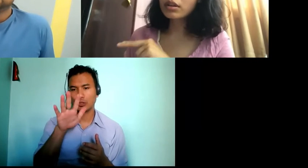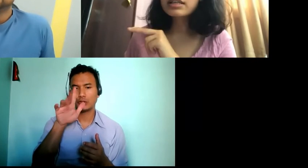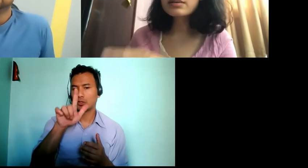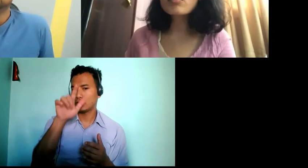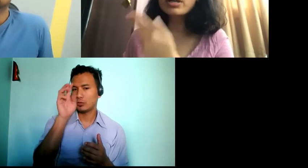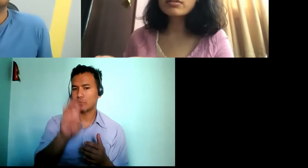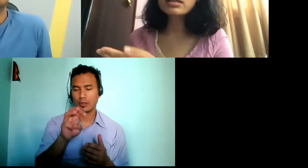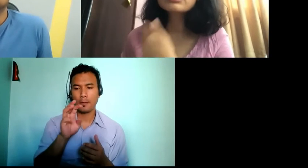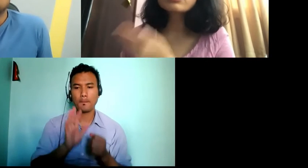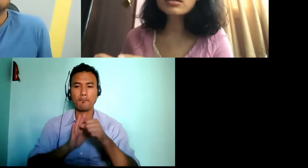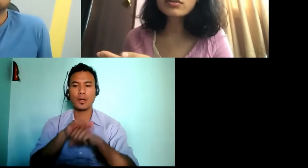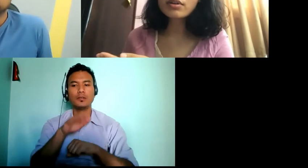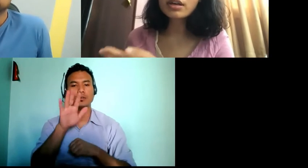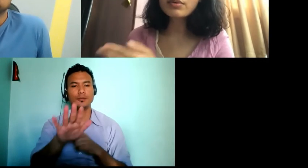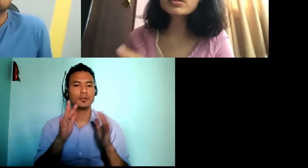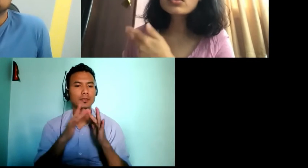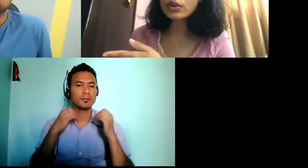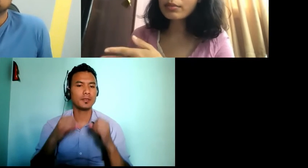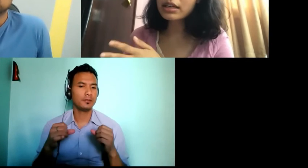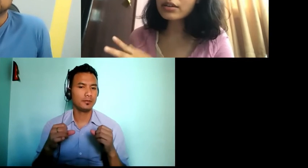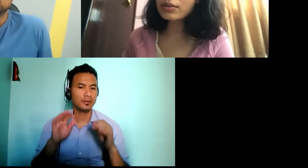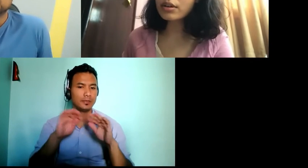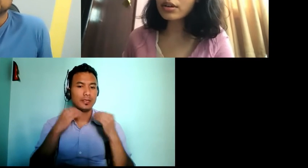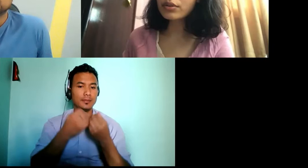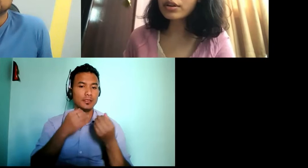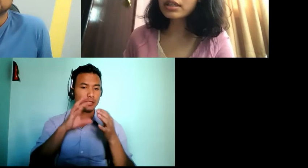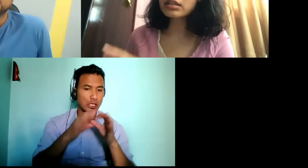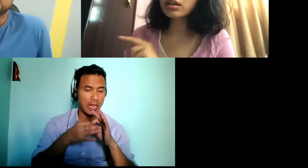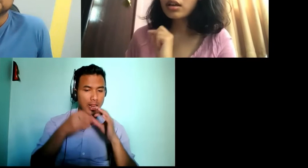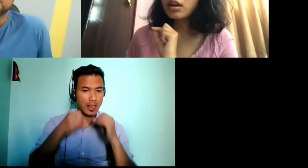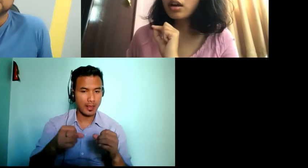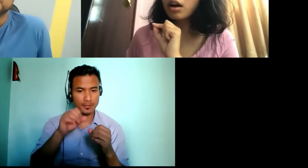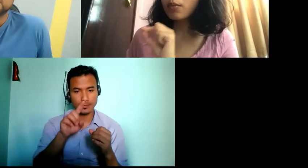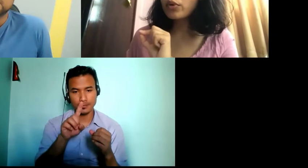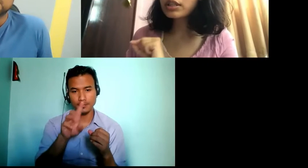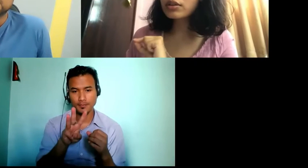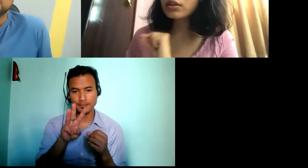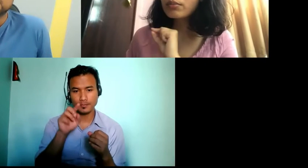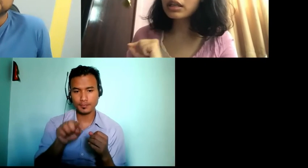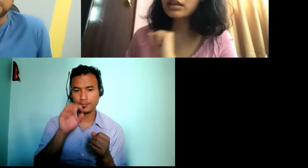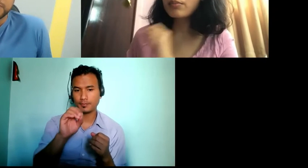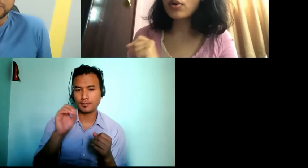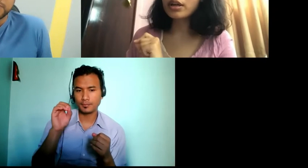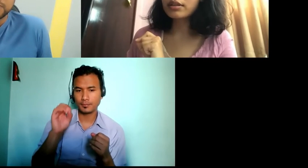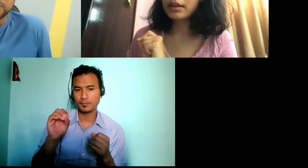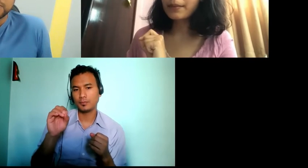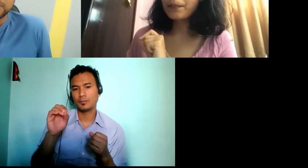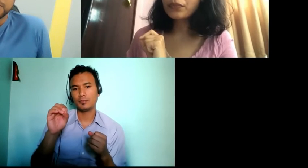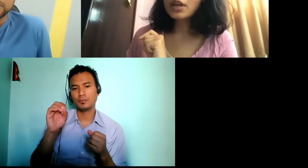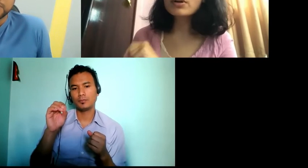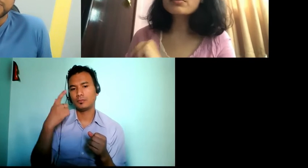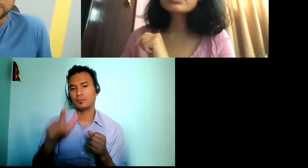567,000 चाहिँ बढेको छ कि इन्टरनेट युज गर्ने भने चाहिँ सोसियल मिडिया युज गर्नेहरू 13 0.00 million ले बढेको छ